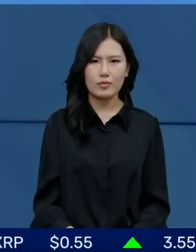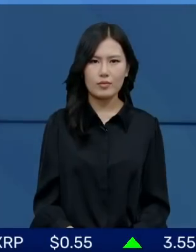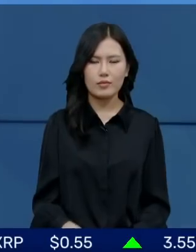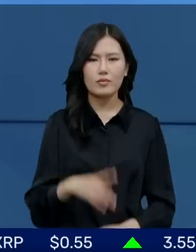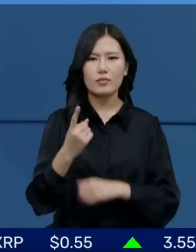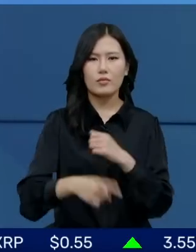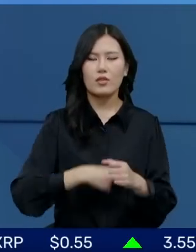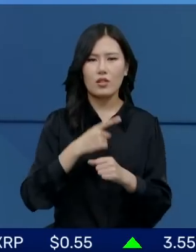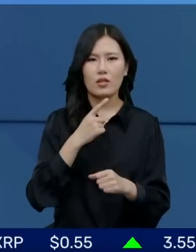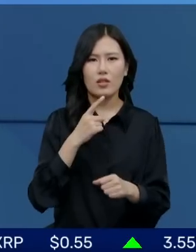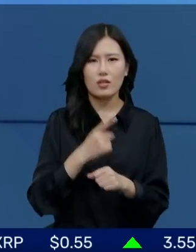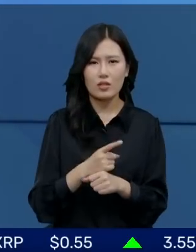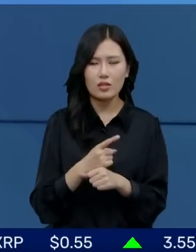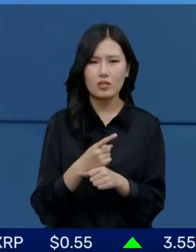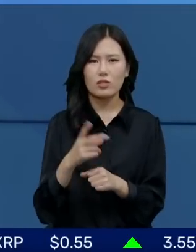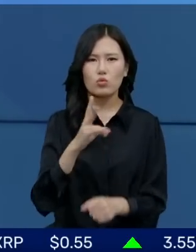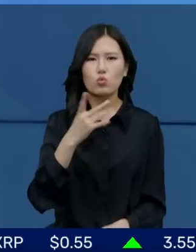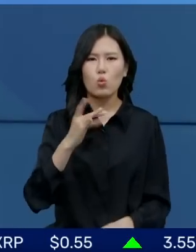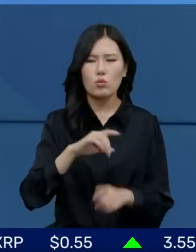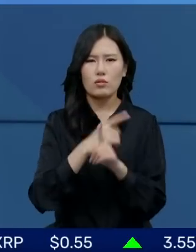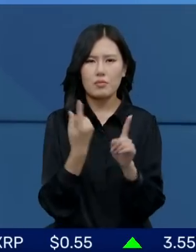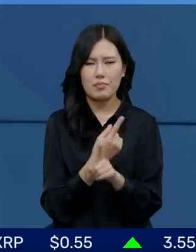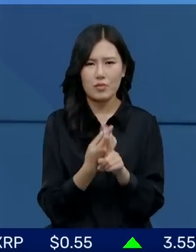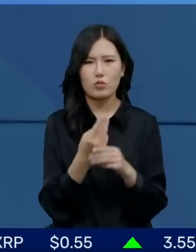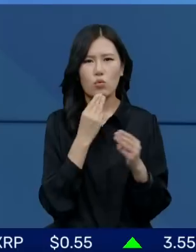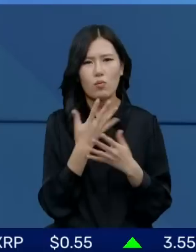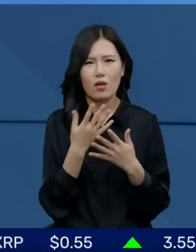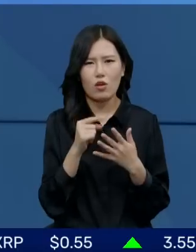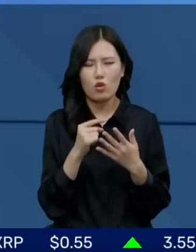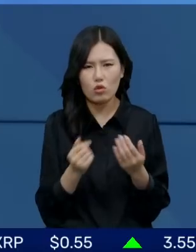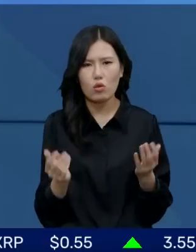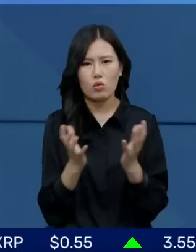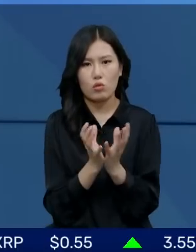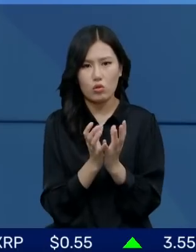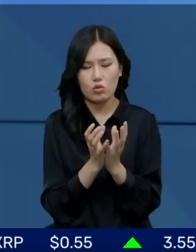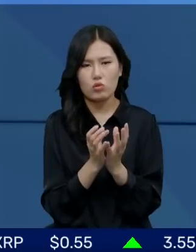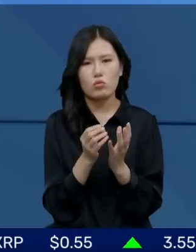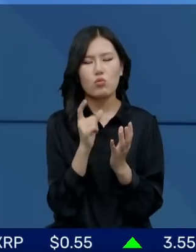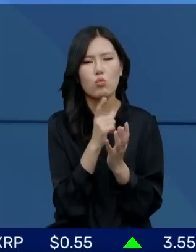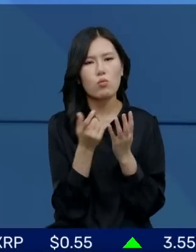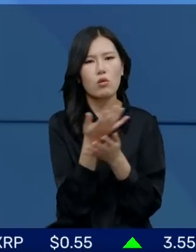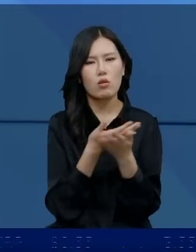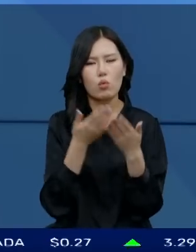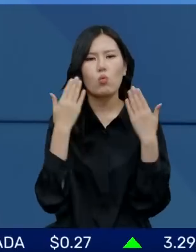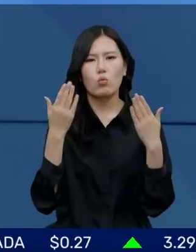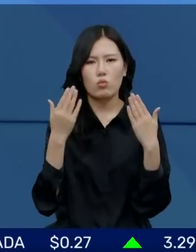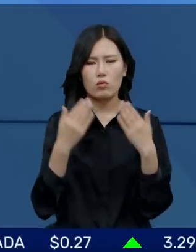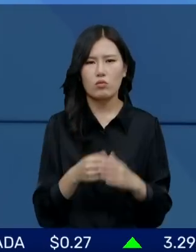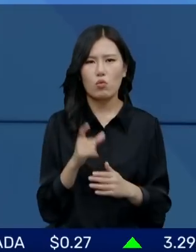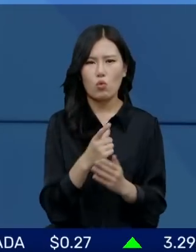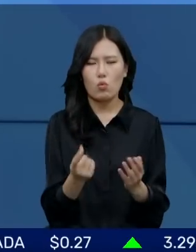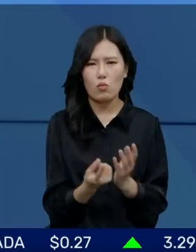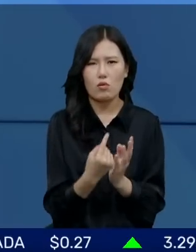Жил гаран дуушиж байгаа нүүрстийн сонсголын хяналтын хороо өнөөдөр хурлдлаа. Эрц бүрдээгүй гих шалтгаанаар 2 цагийн дараа эхэлсэн хурлаар